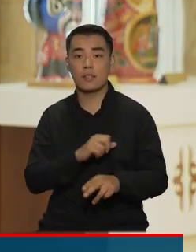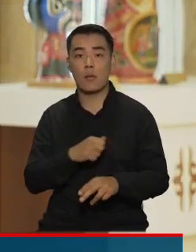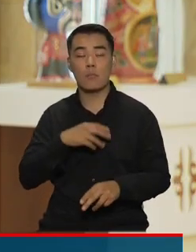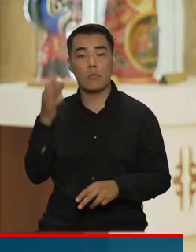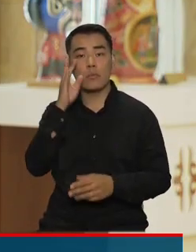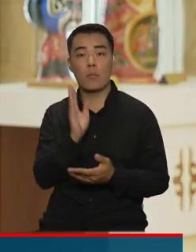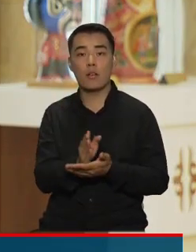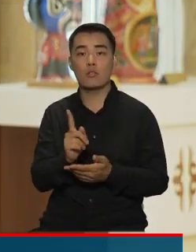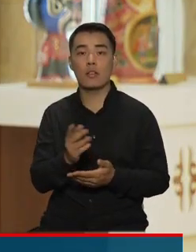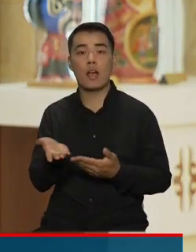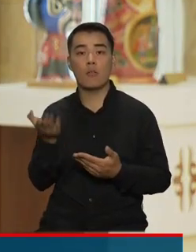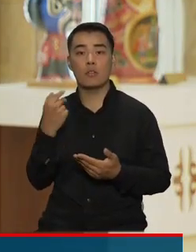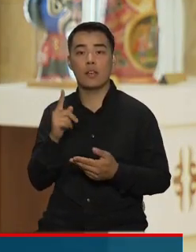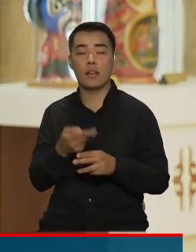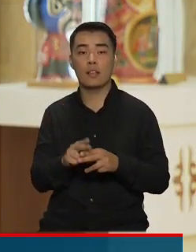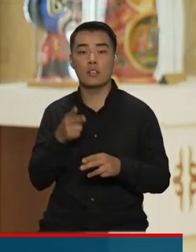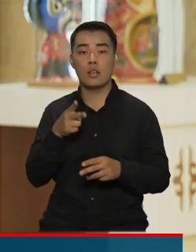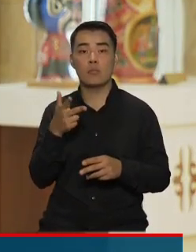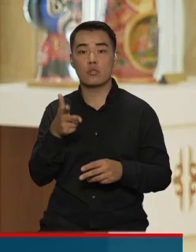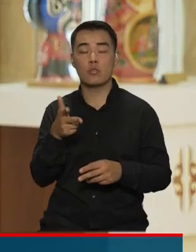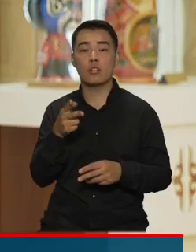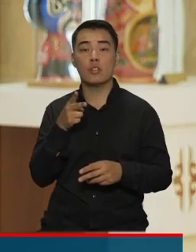біз баяғыда 2003-тен